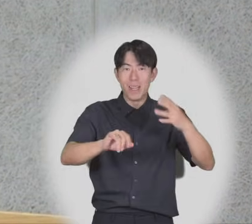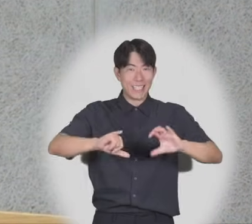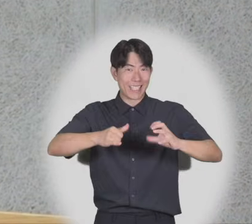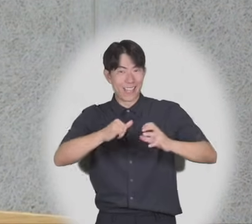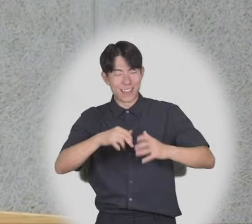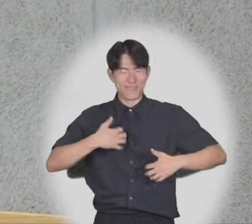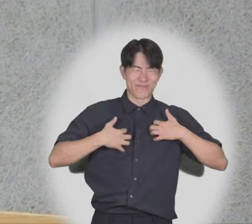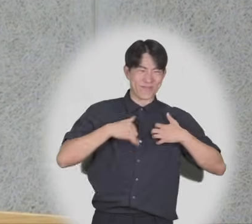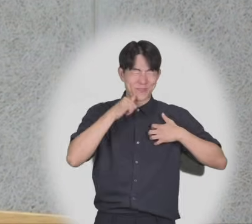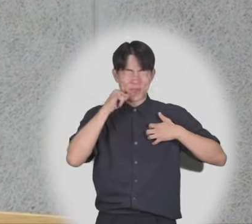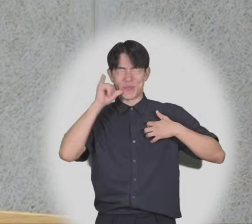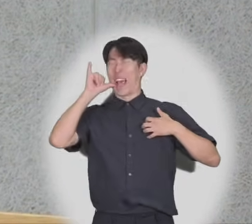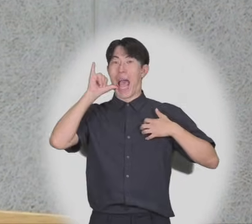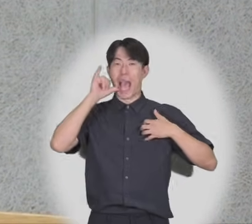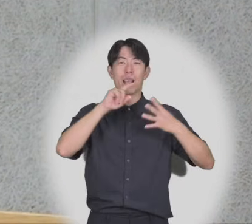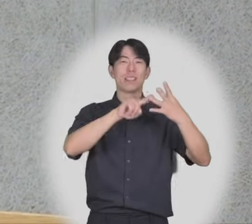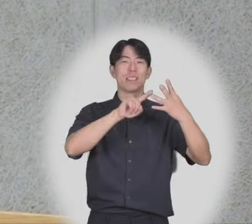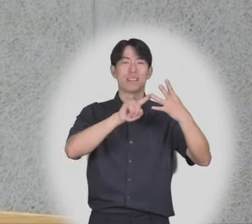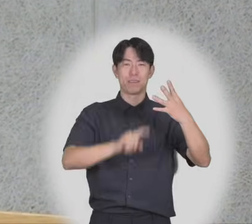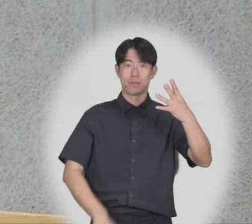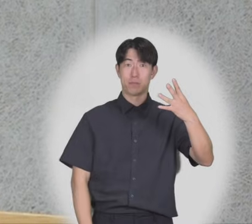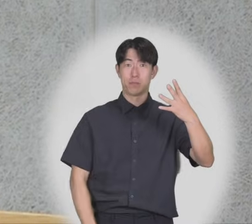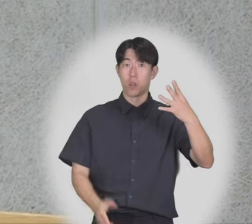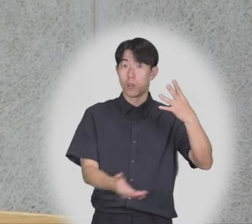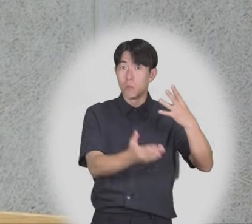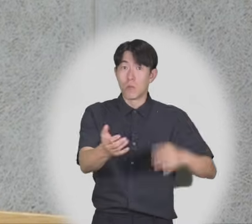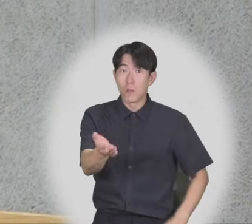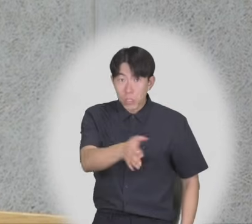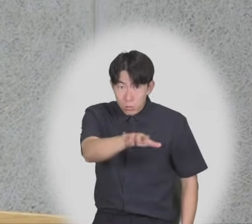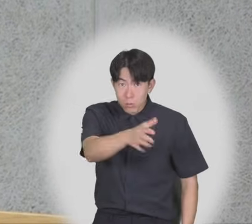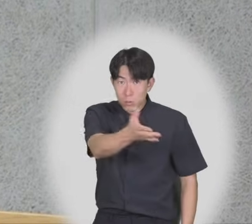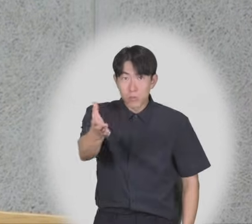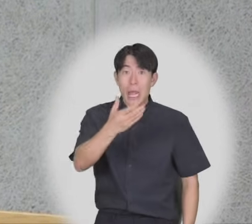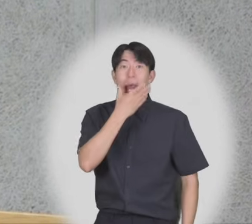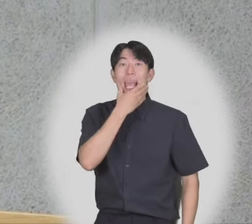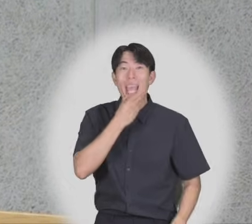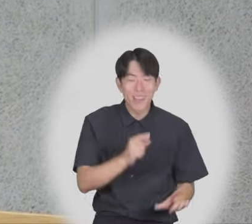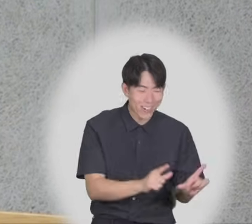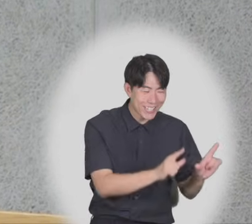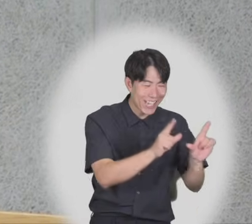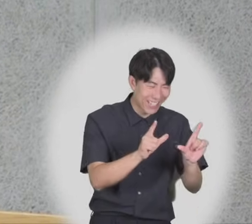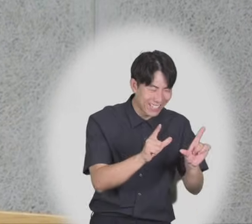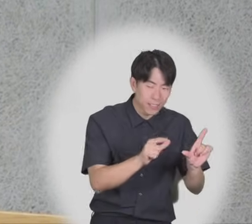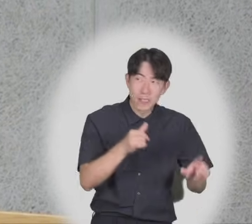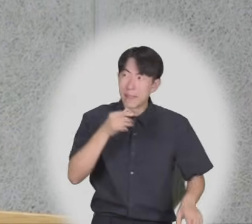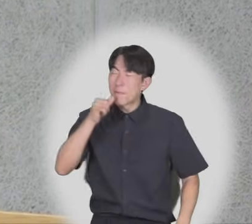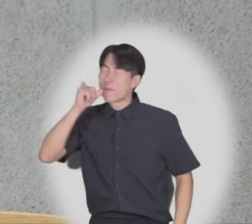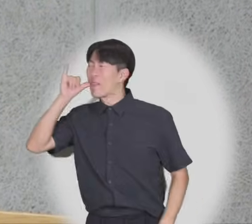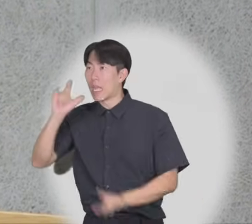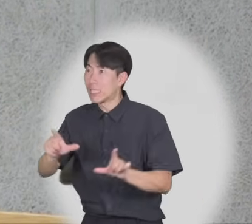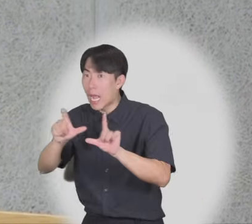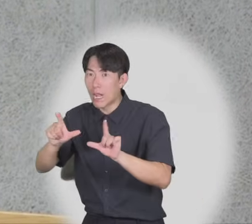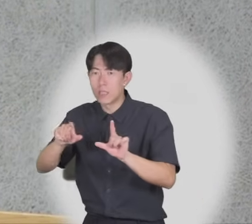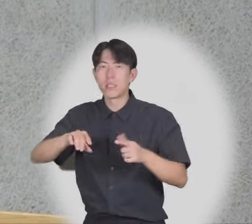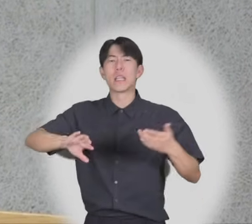향락입니다. 여러분, 행복하게 사는 것하고 쾌락은 전혀 다른 이야기입니다.